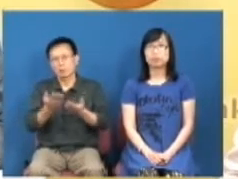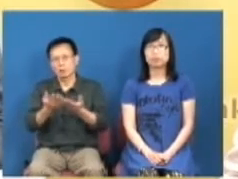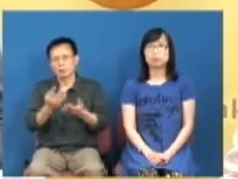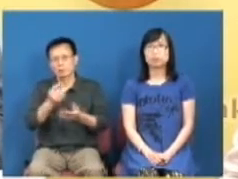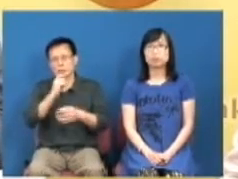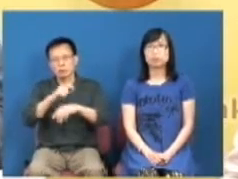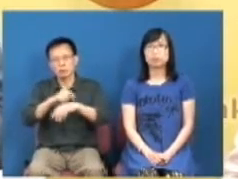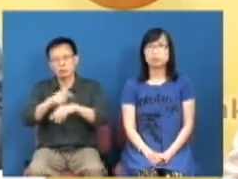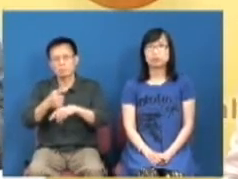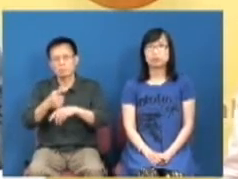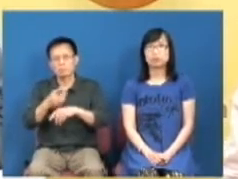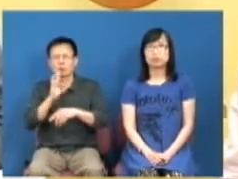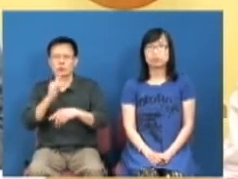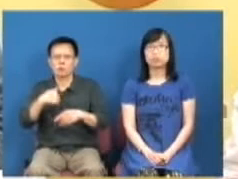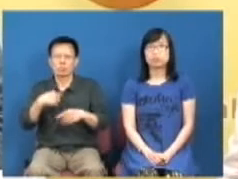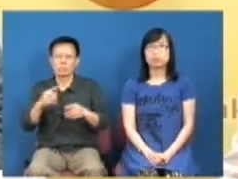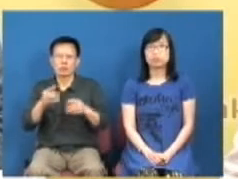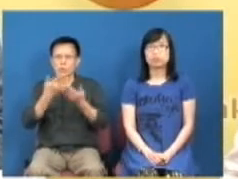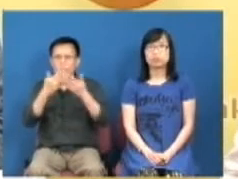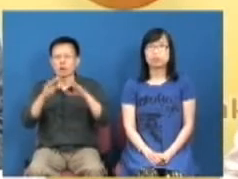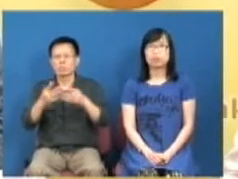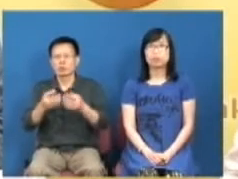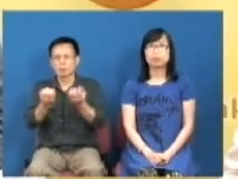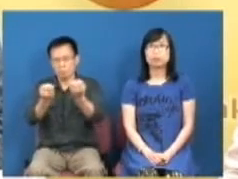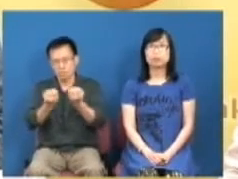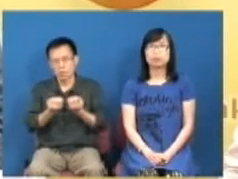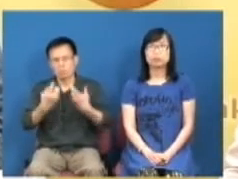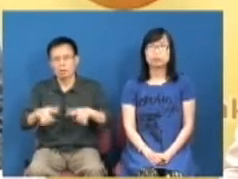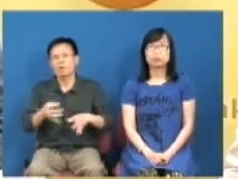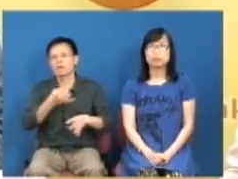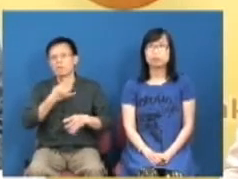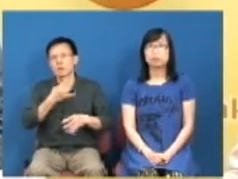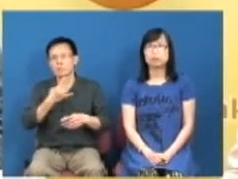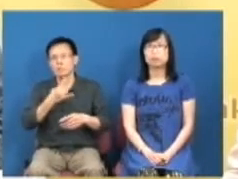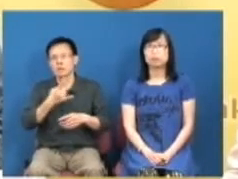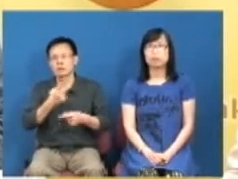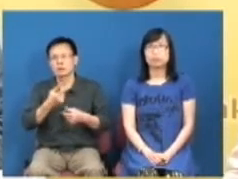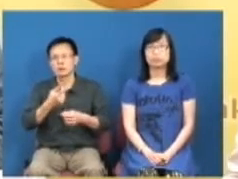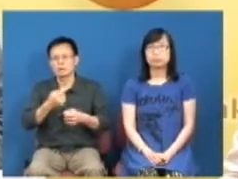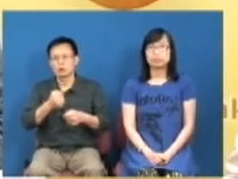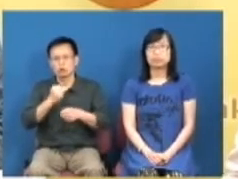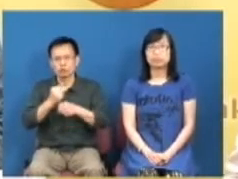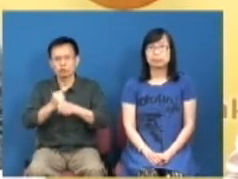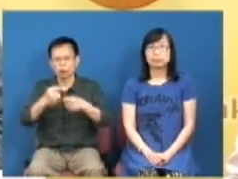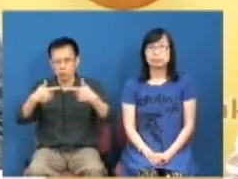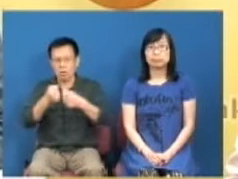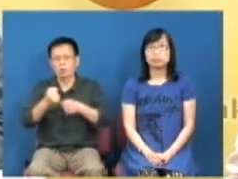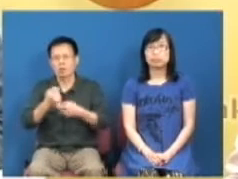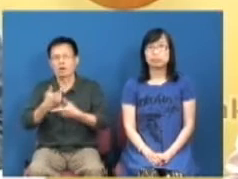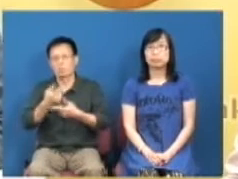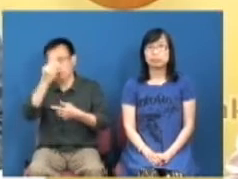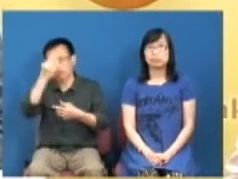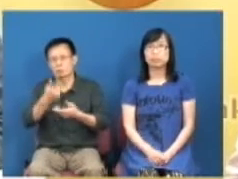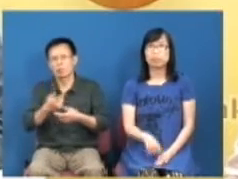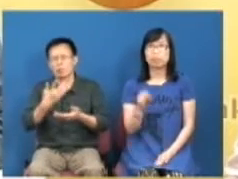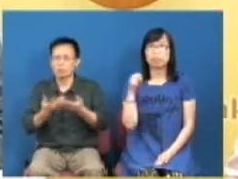時，即係好似我啲同學咁，就算畢業翻出嚟，都未必會做翻，即係喺嗰行業嘅嘢咧。咁其實有啲可惜咯。